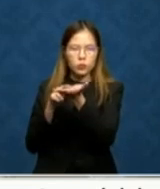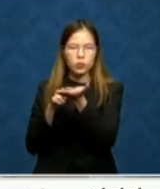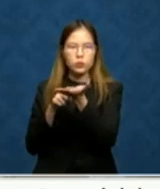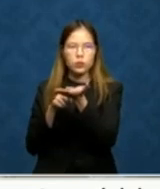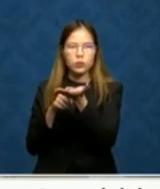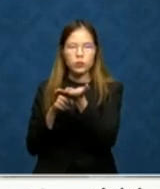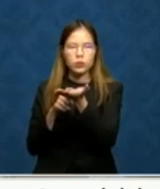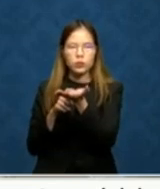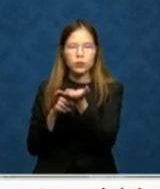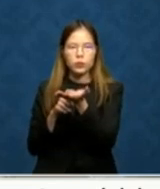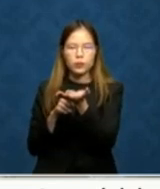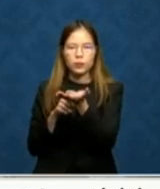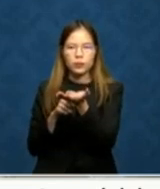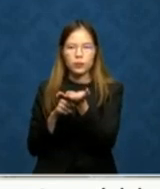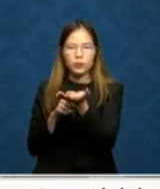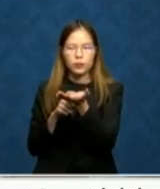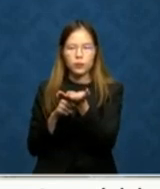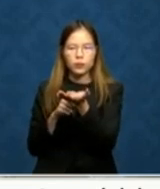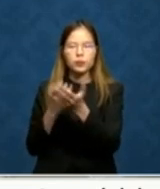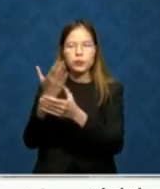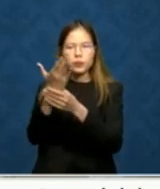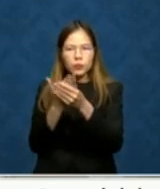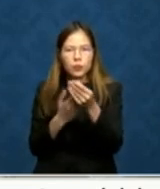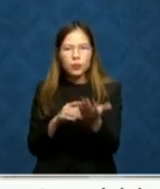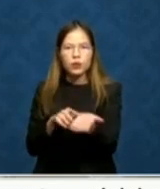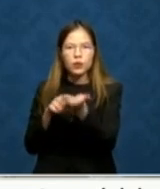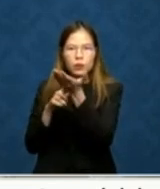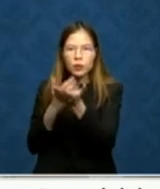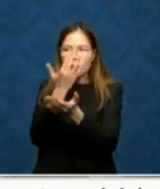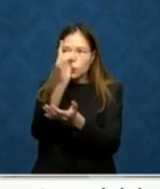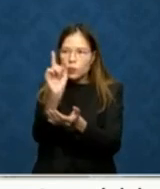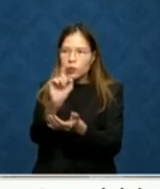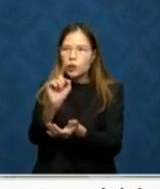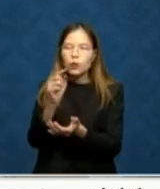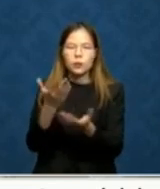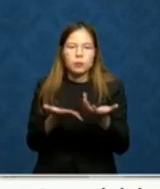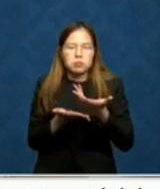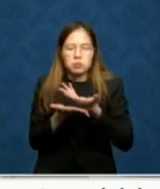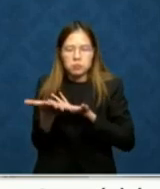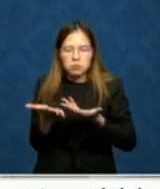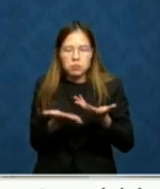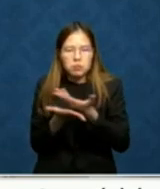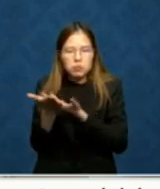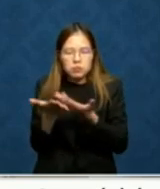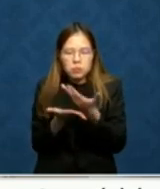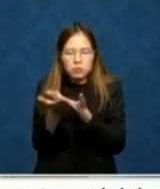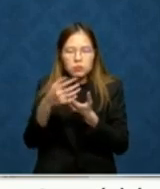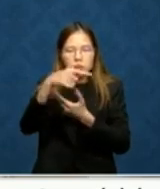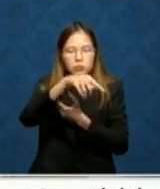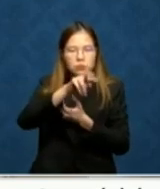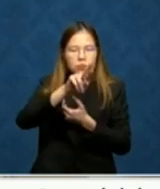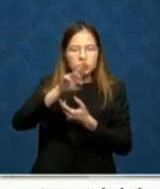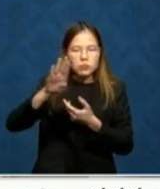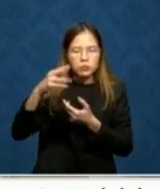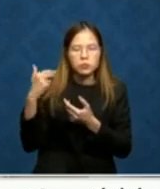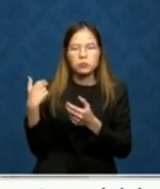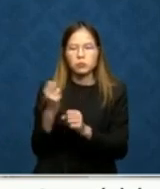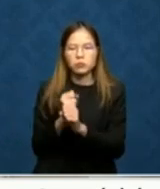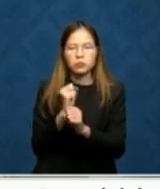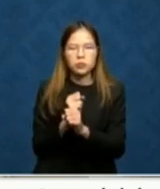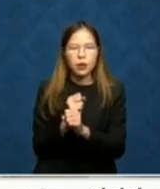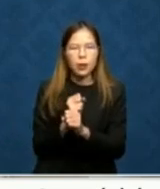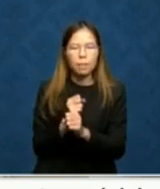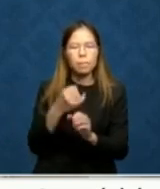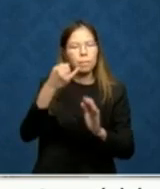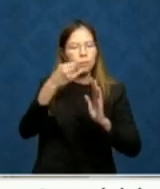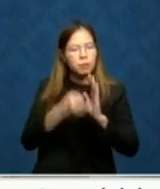ต่อมาในการเข้าสภาก็คือได้มีการพิจารณา ร่างพระราชบัญญัติมาตรการการกระทำผิด